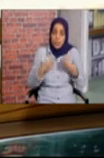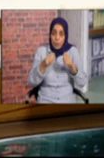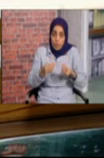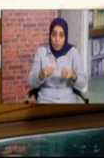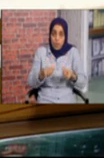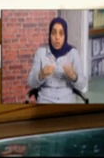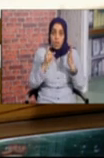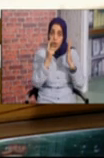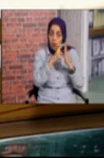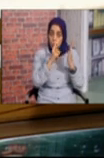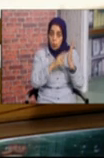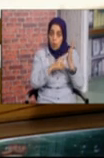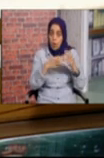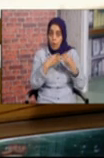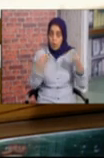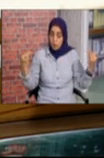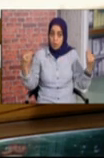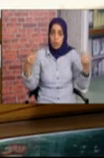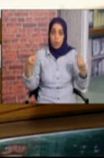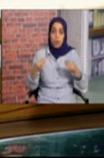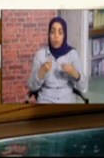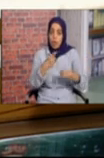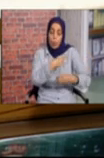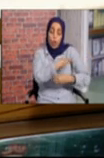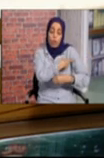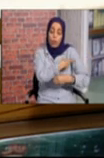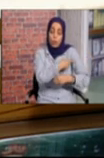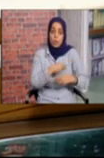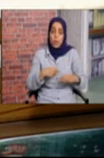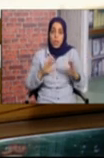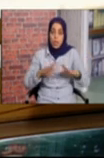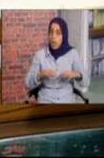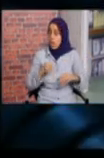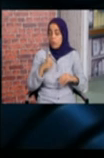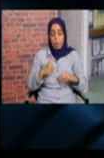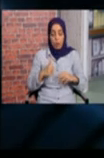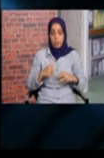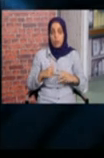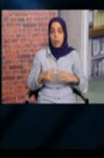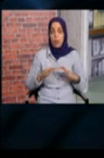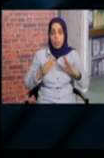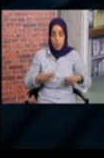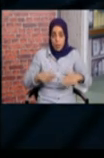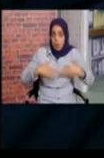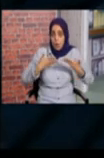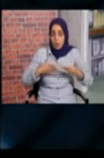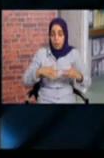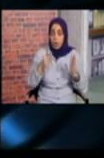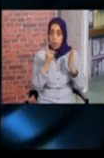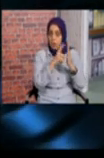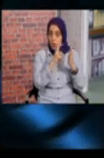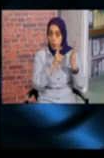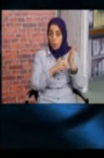اصدار قانون فصل الموظفين متعاطي المخدرات؟ في الحقيقه طبعا احنا يعني بمجرد ان القانون تم